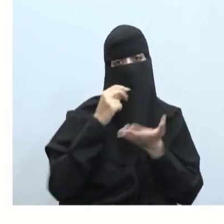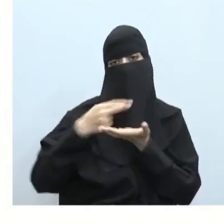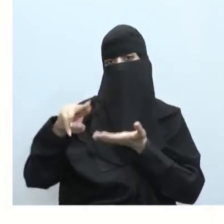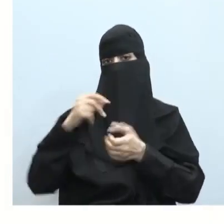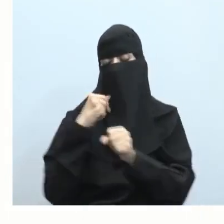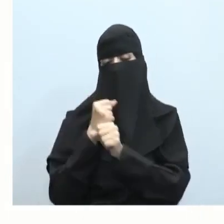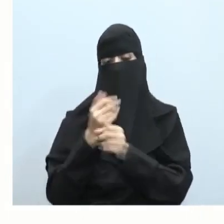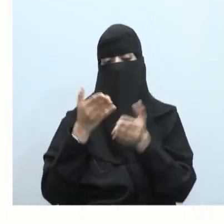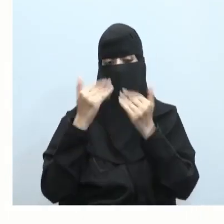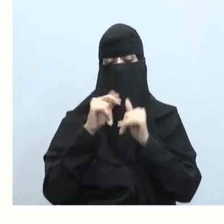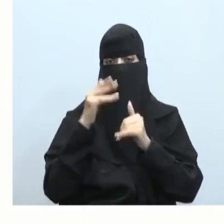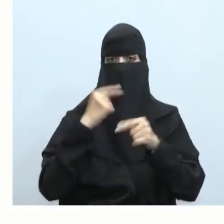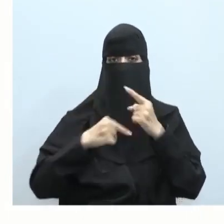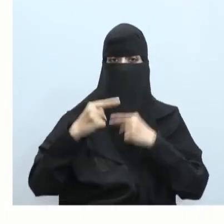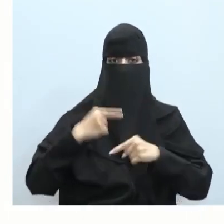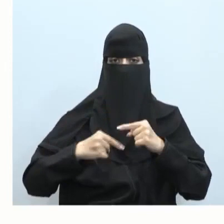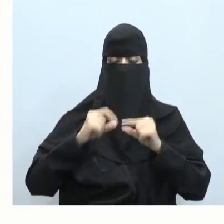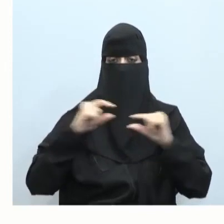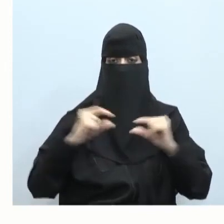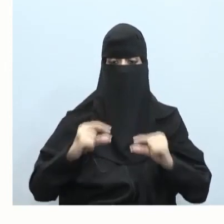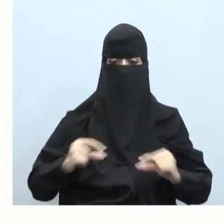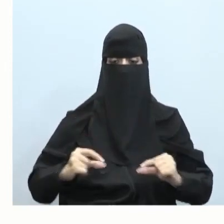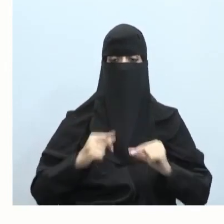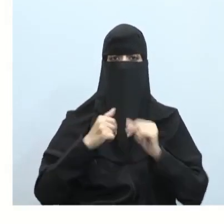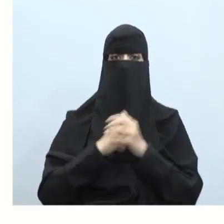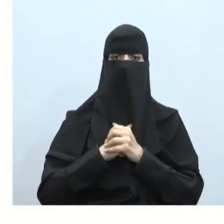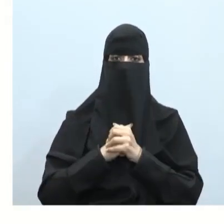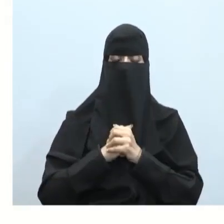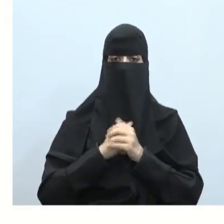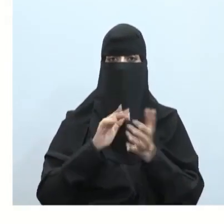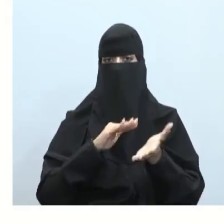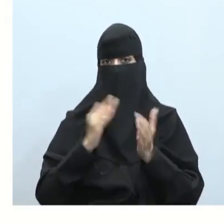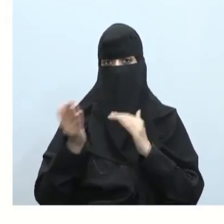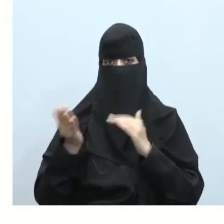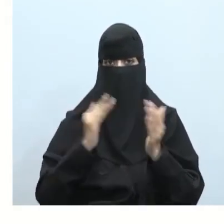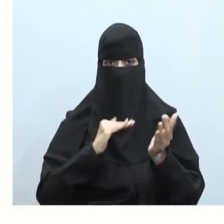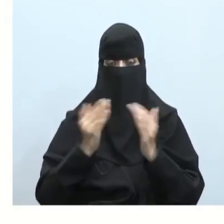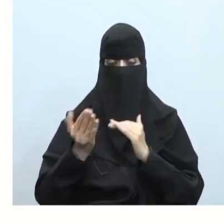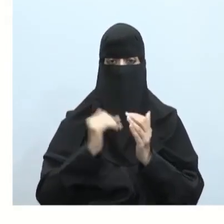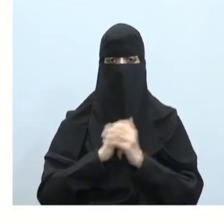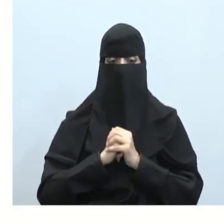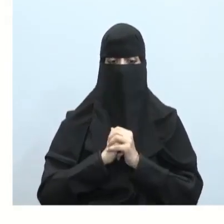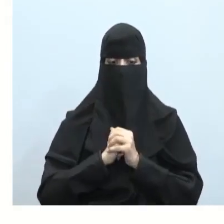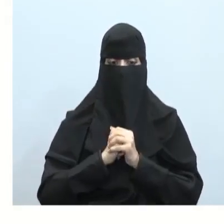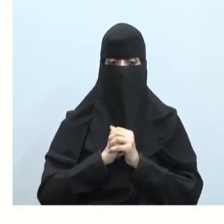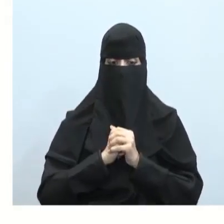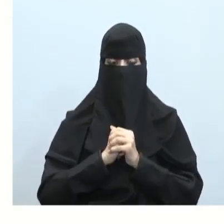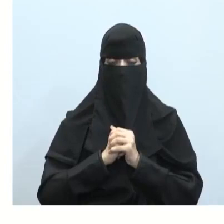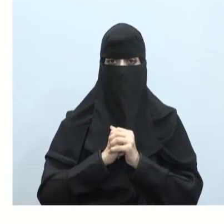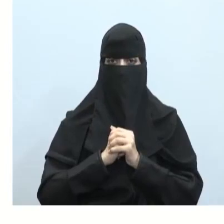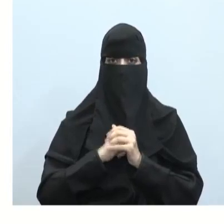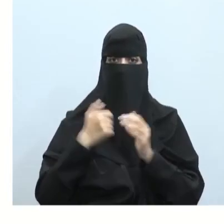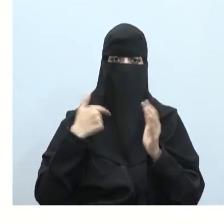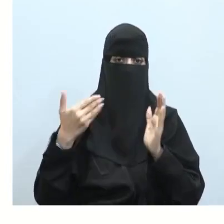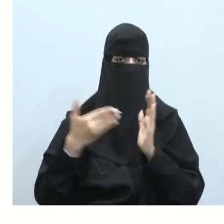يرسل للتنفيذ وهكذا في جميع الاسطر ذهابا وايابا بين البرنامج المصدري وبين المفسر الى